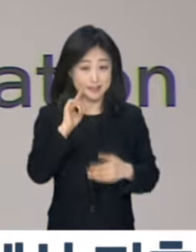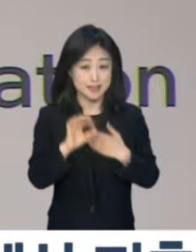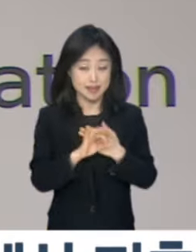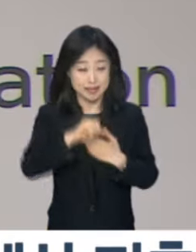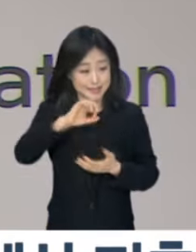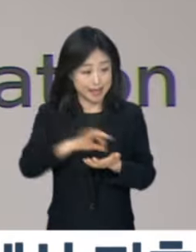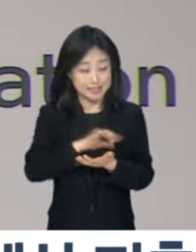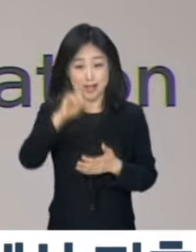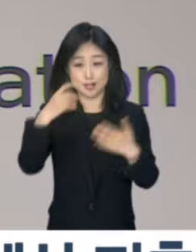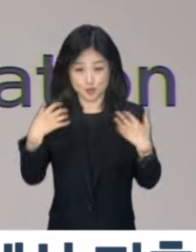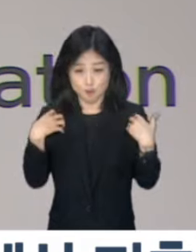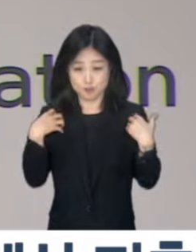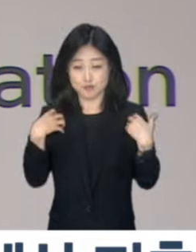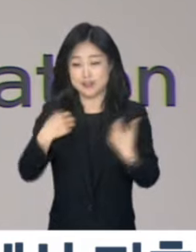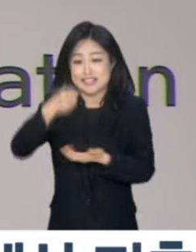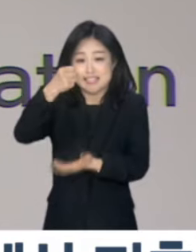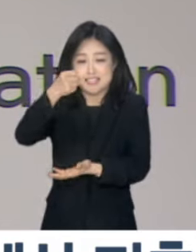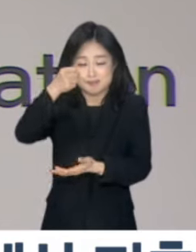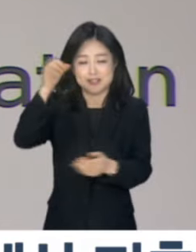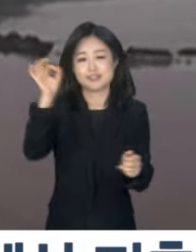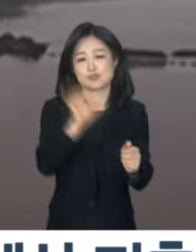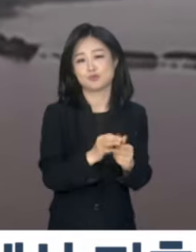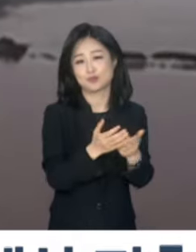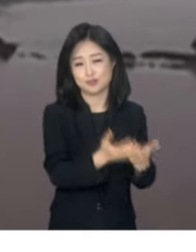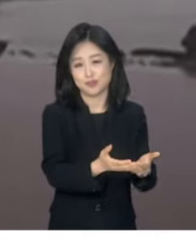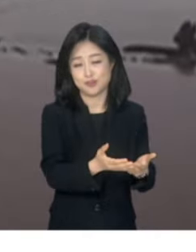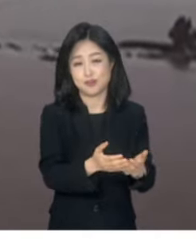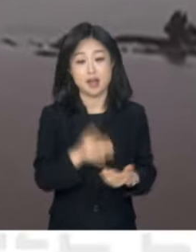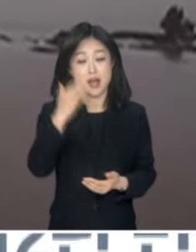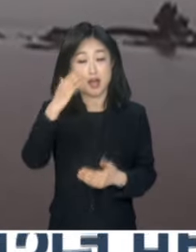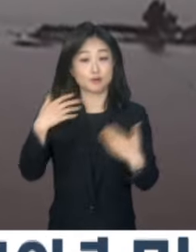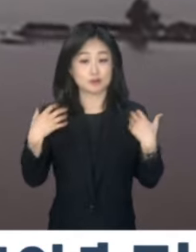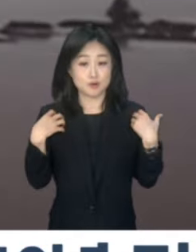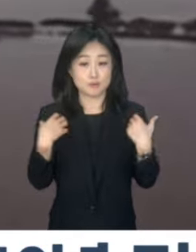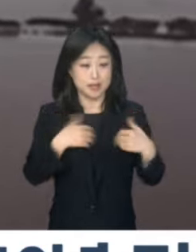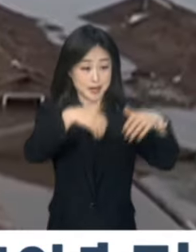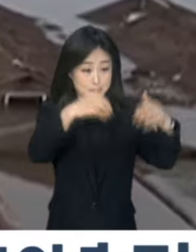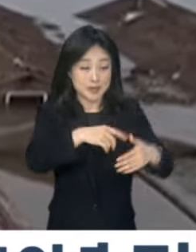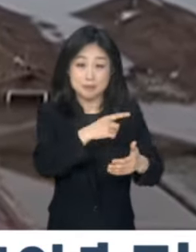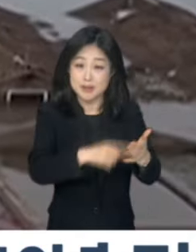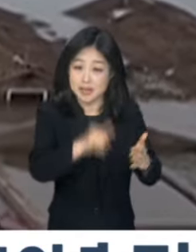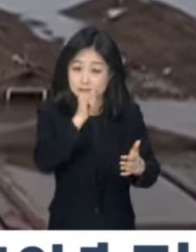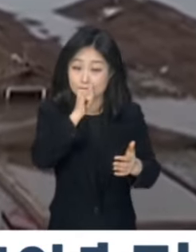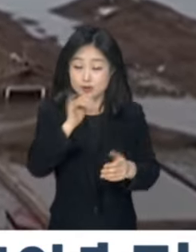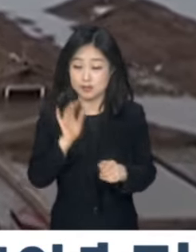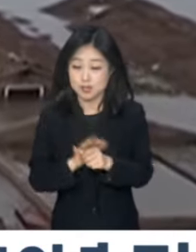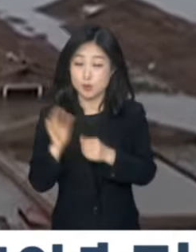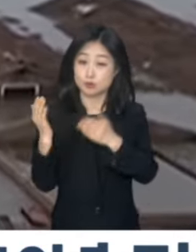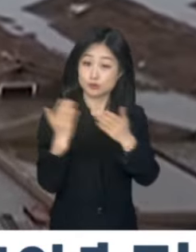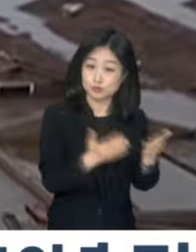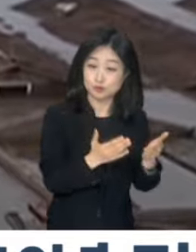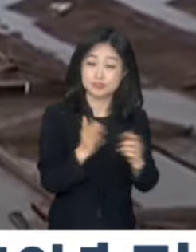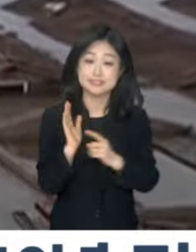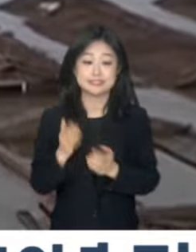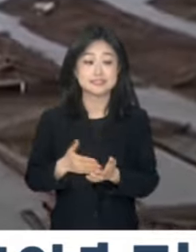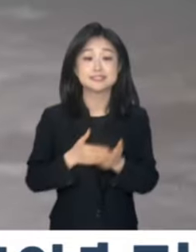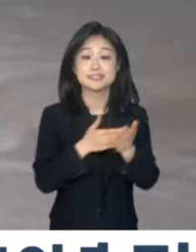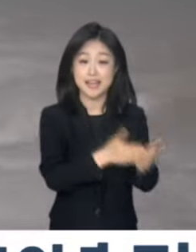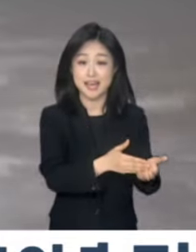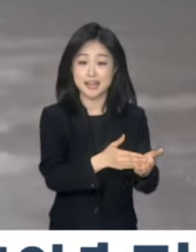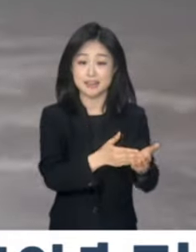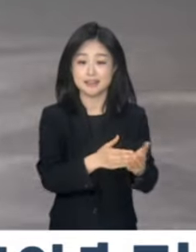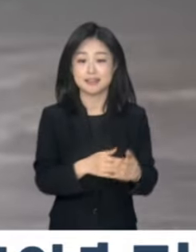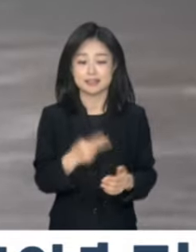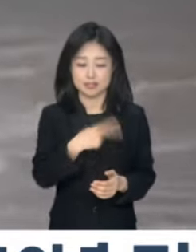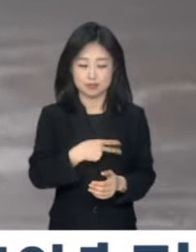예산은 정부 남북협력기금에서 지출됩니다. 우리 정부가 북한의 수혜와 관련해 인도적 지원을 공식 제안한 것은 2012년 이후